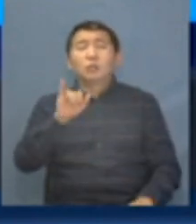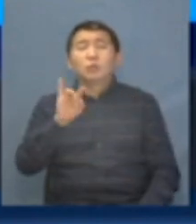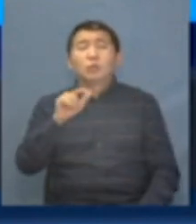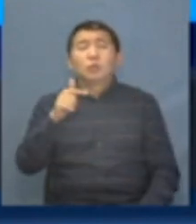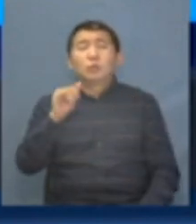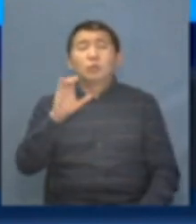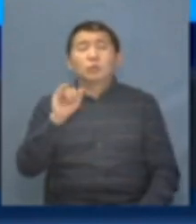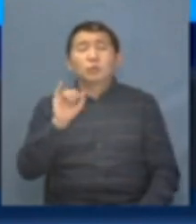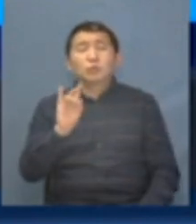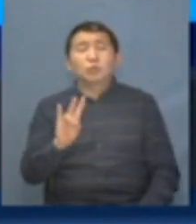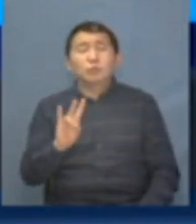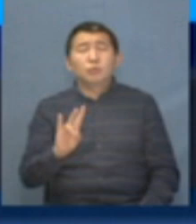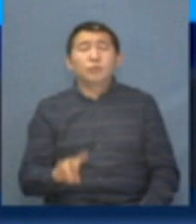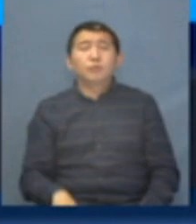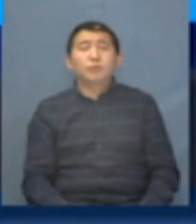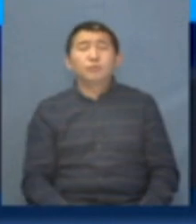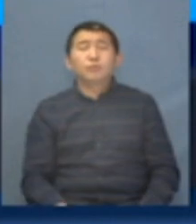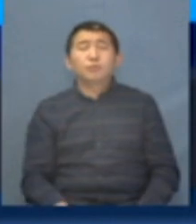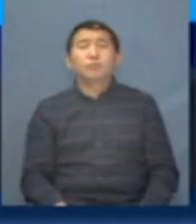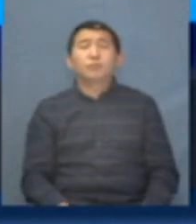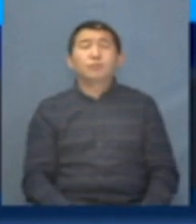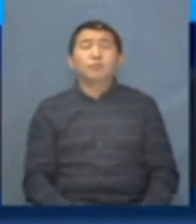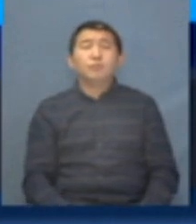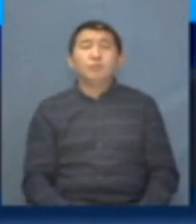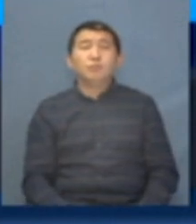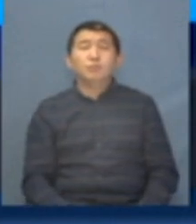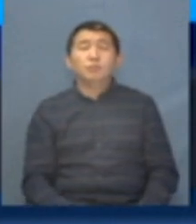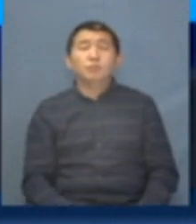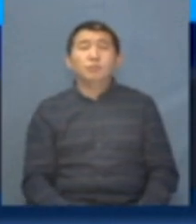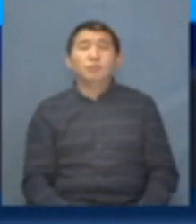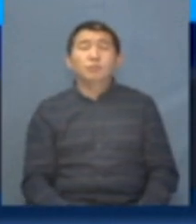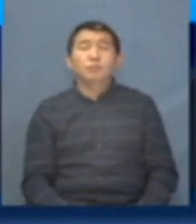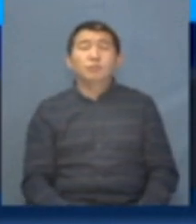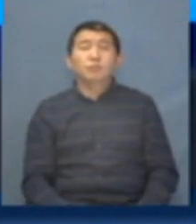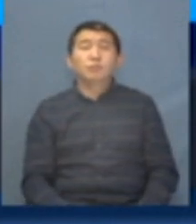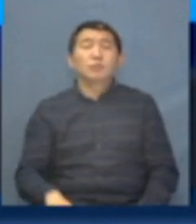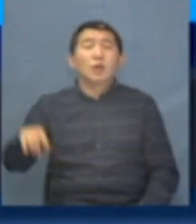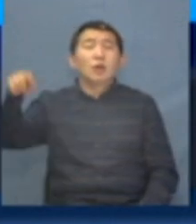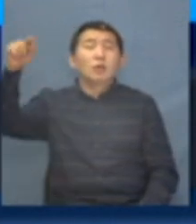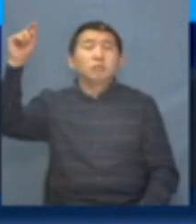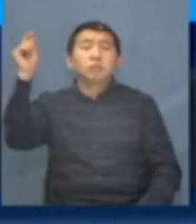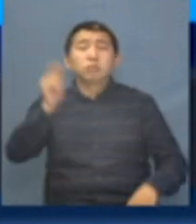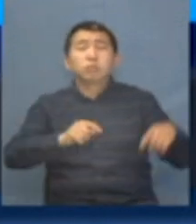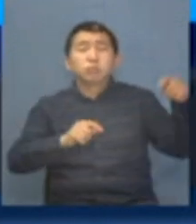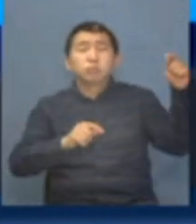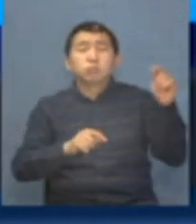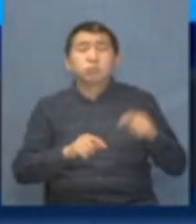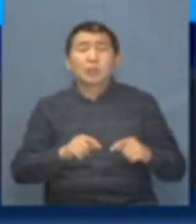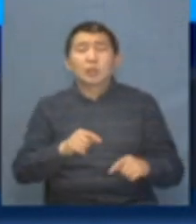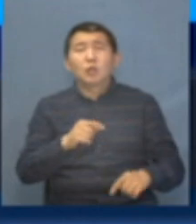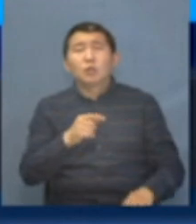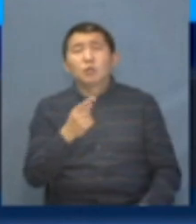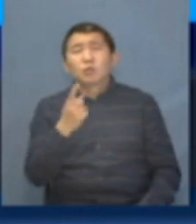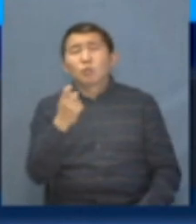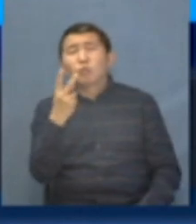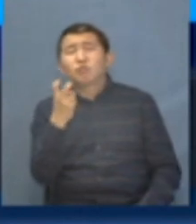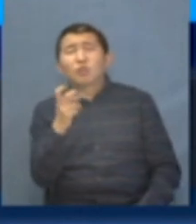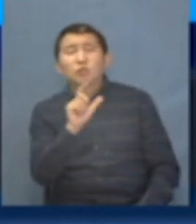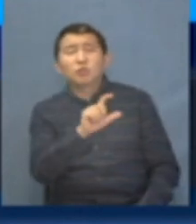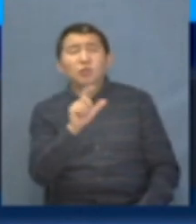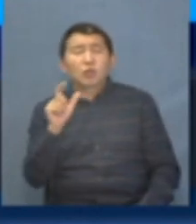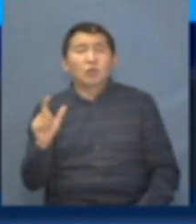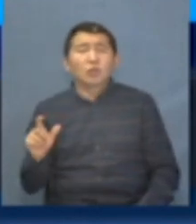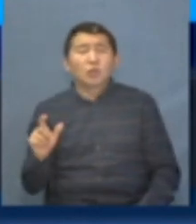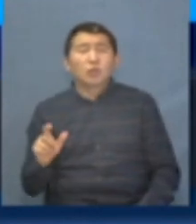гражданином Восточно-Казахстанской области Александром Егоровым. В этом году на фестиваль приехало несколько сотен человек из разных районов и городов